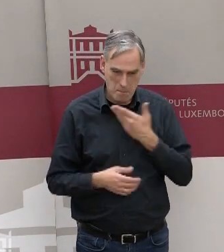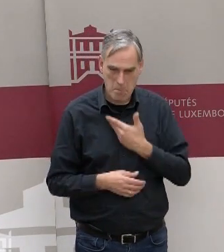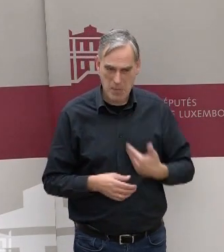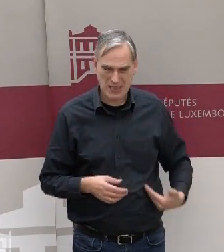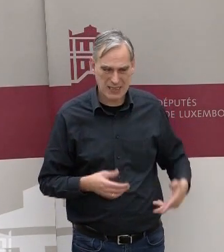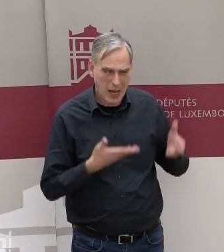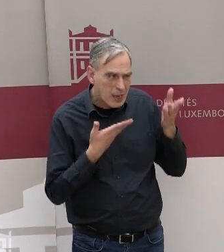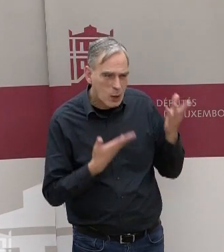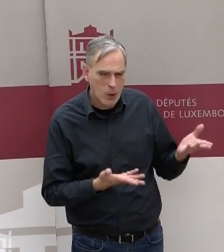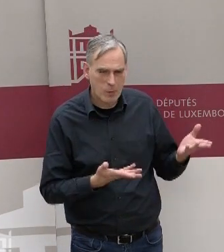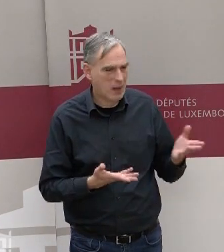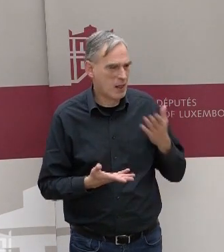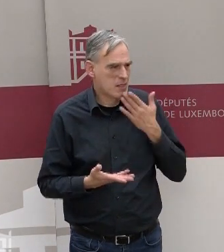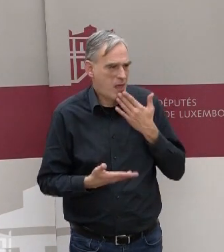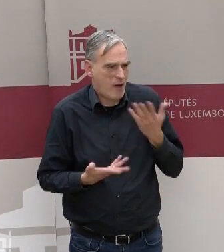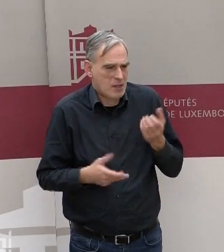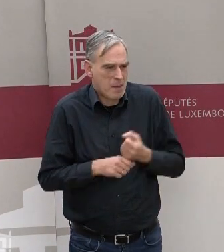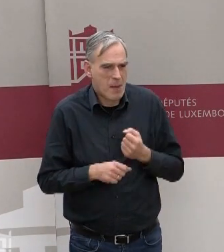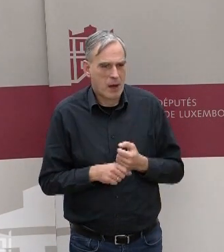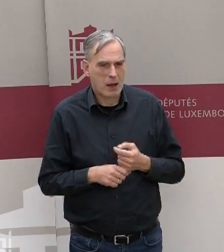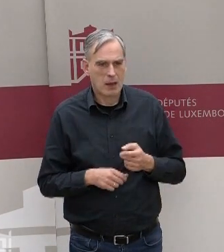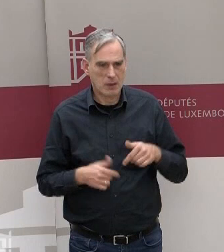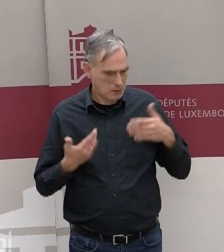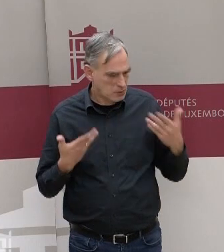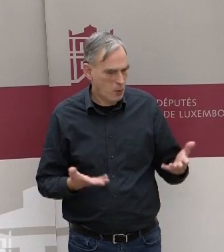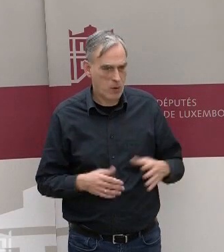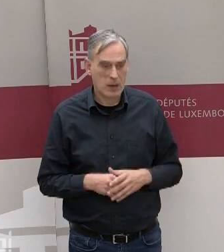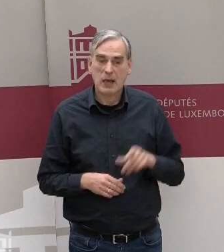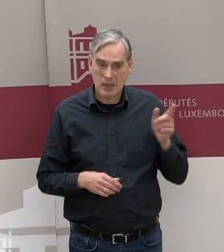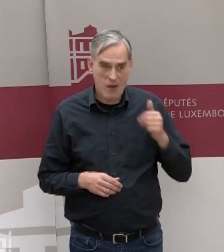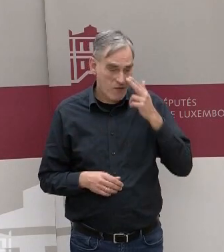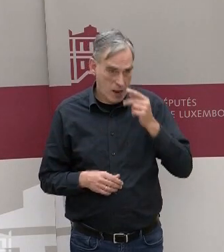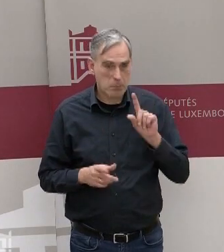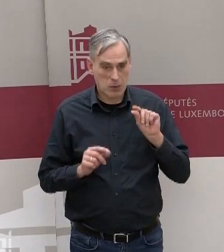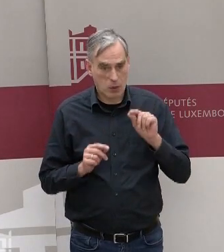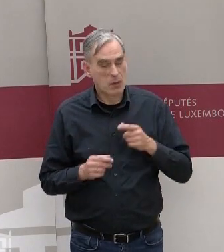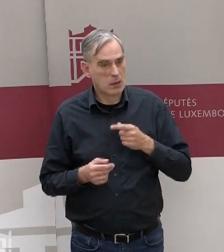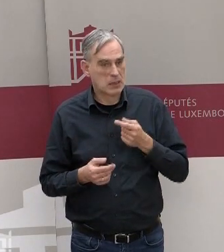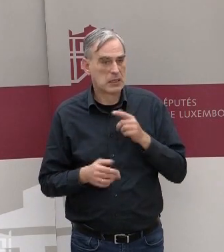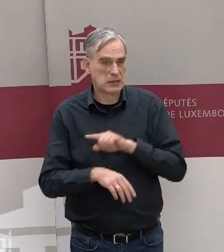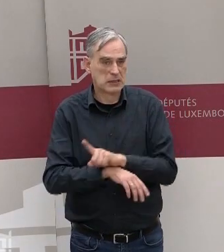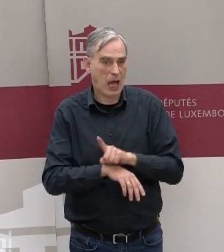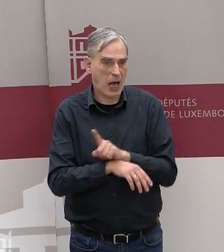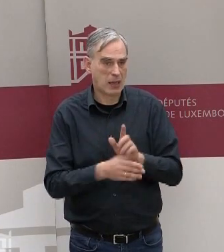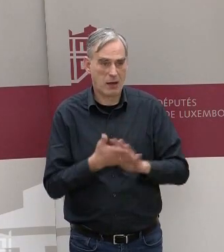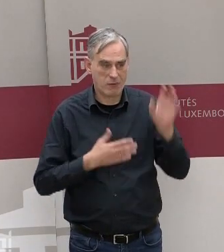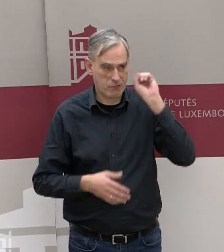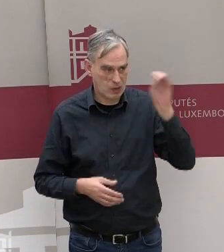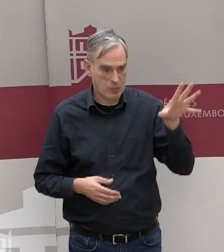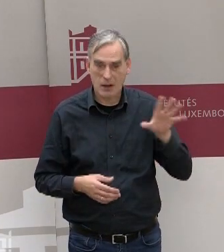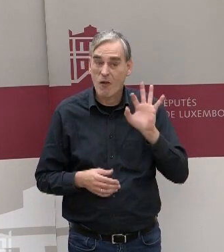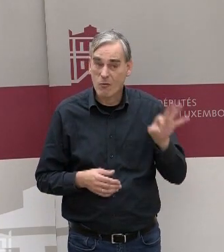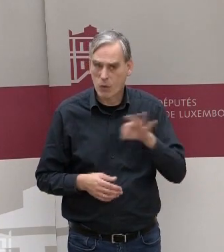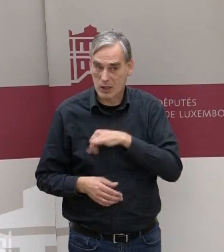Das ist ein Fehler, den Zeit kostet, Zeit, die am Gesundheitssektor wirklich nicht mit da ist. Wenn ich bedenke, dass die Tettelbrücker Klinik riskiert, 1.